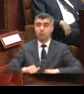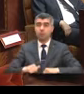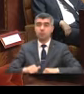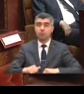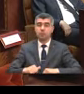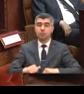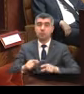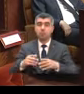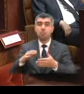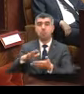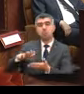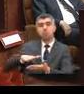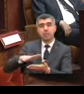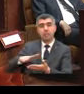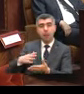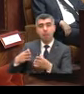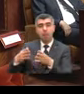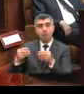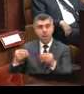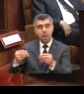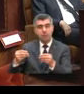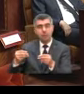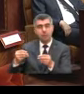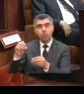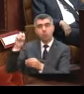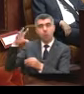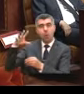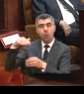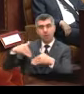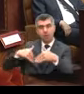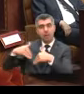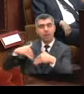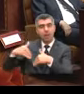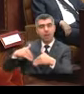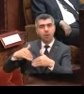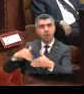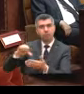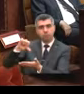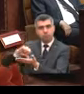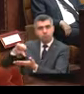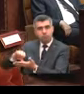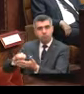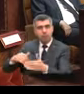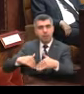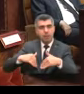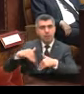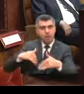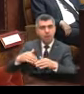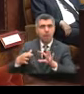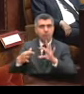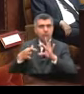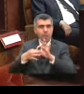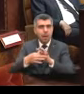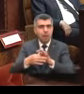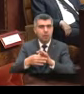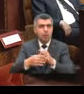مدينة مراكش في كل إشارة ديال المرور، في المحطات الطرقية، أمام الأبناك،